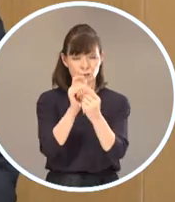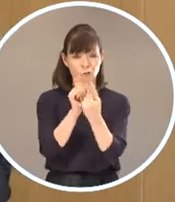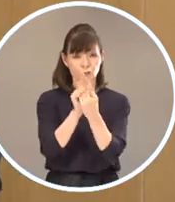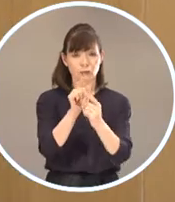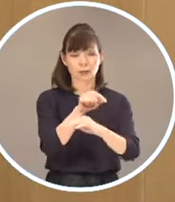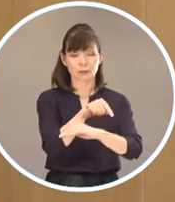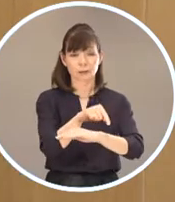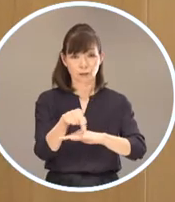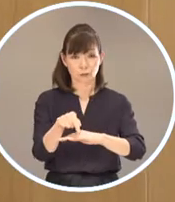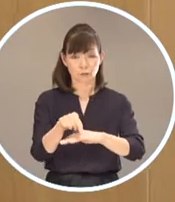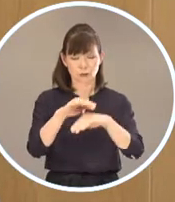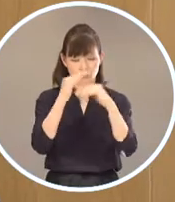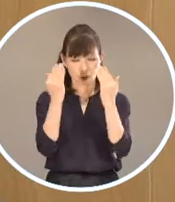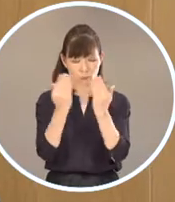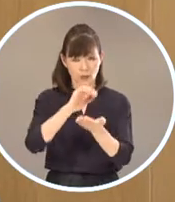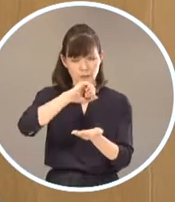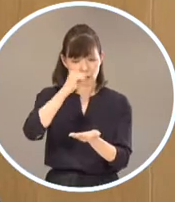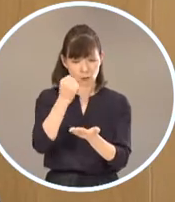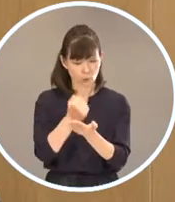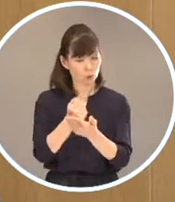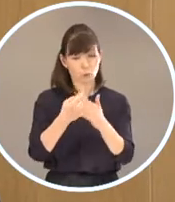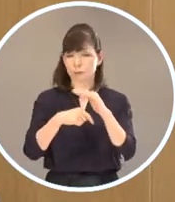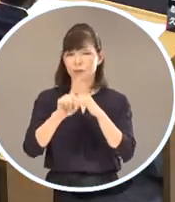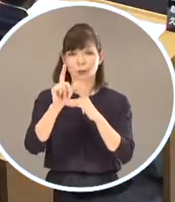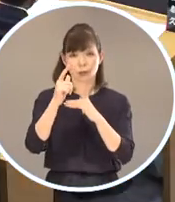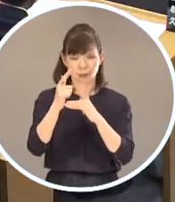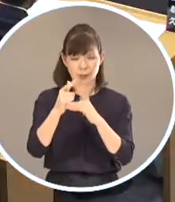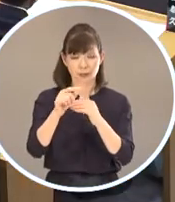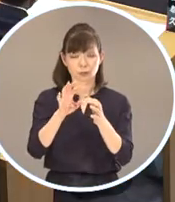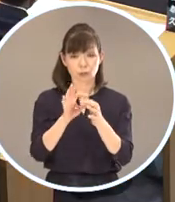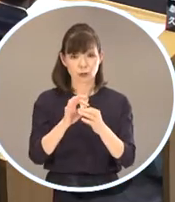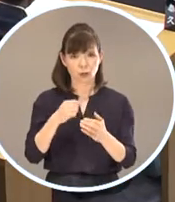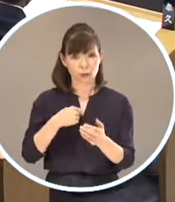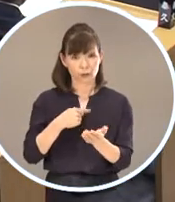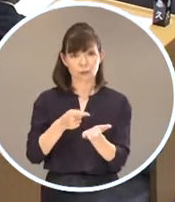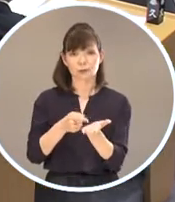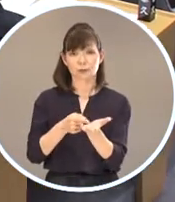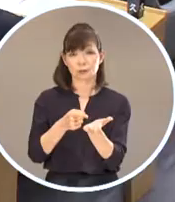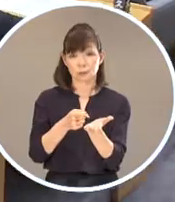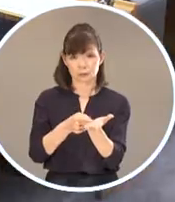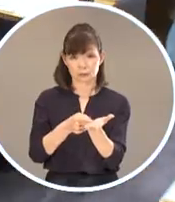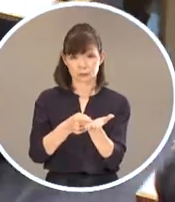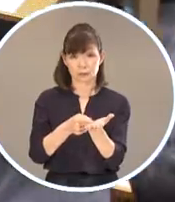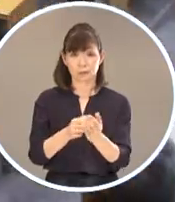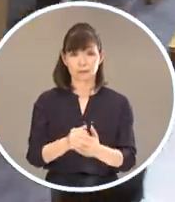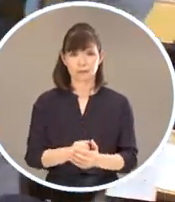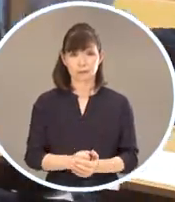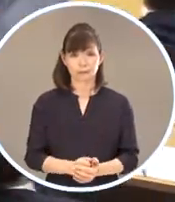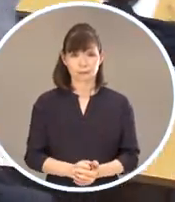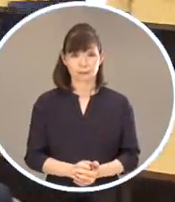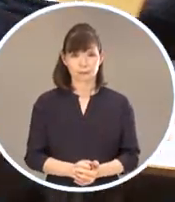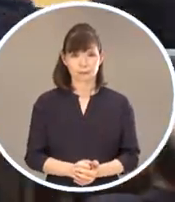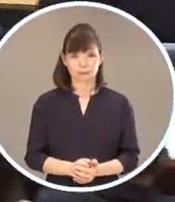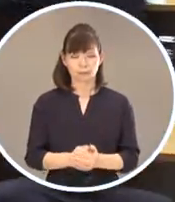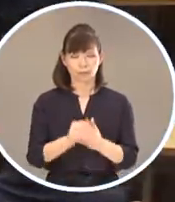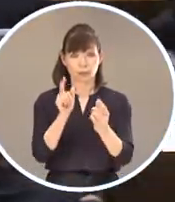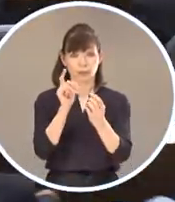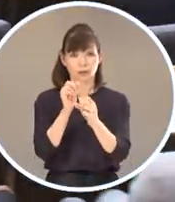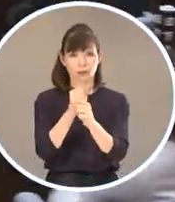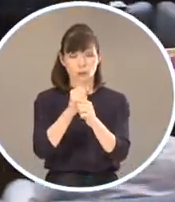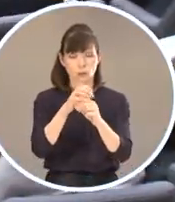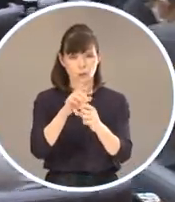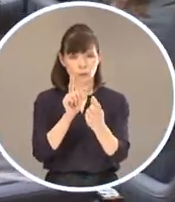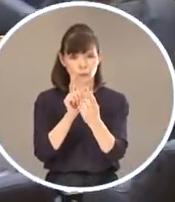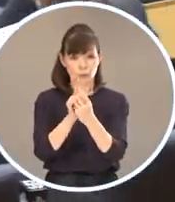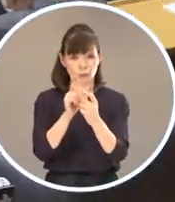策が全てにおいてうまく機能していたわけではなかった点について私は指摘をさせていただきます。事業向け集中検